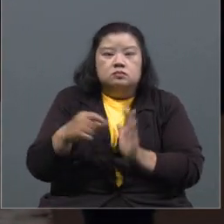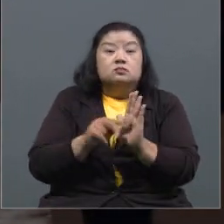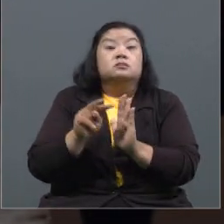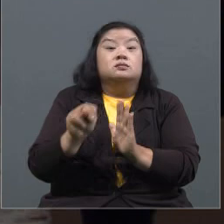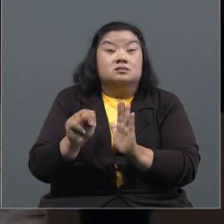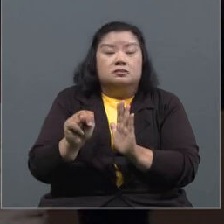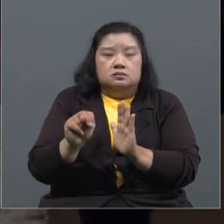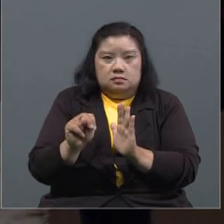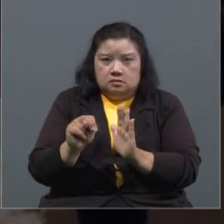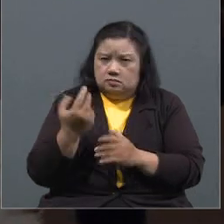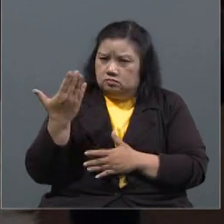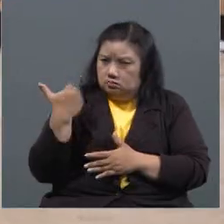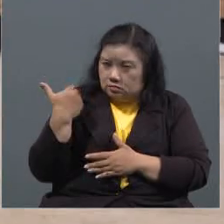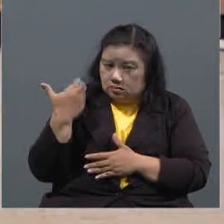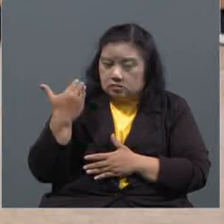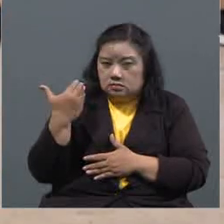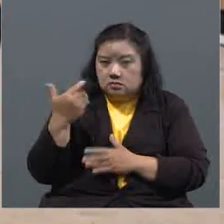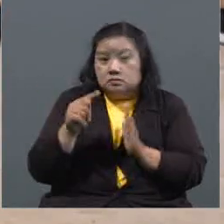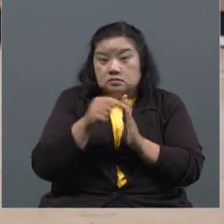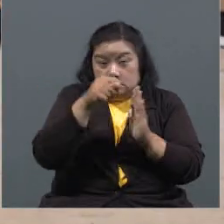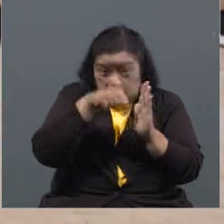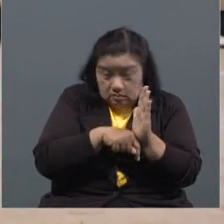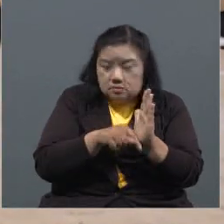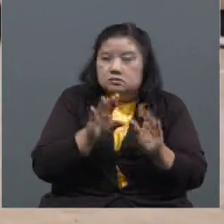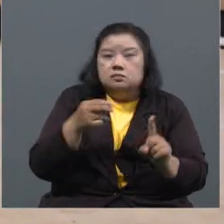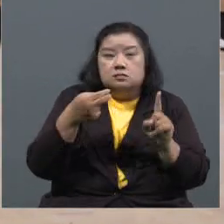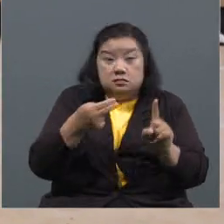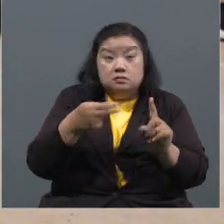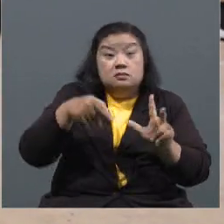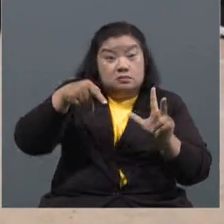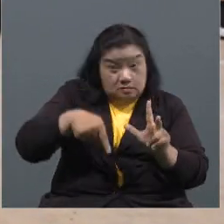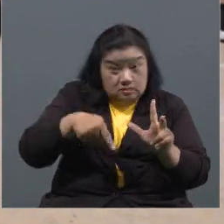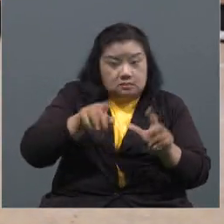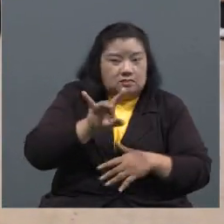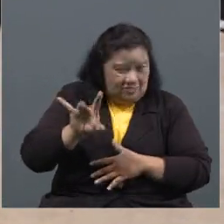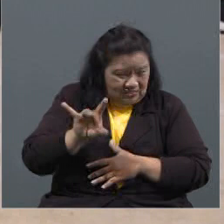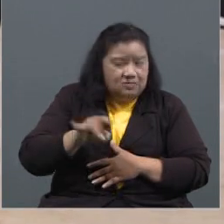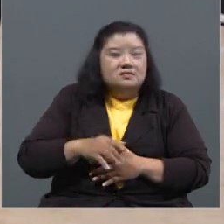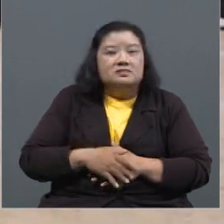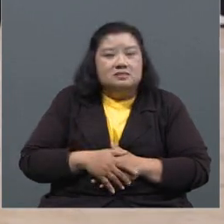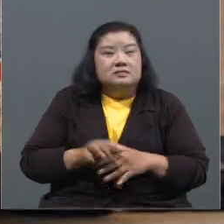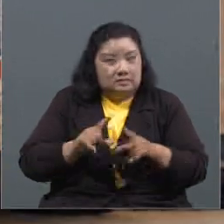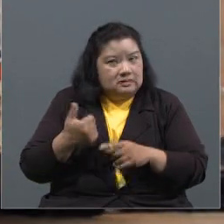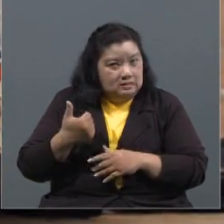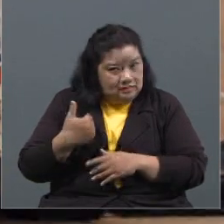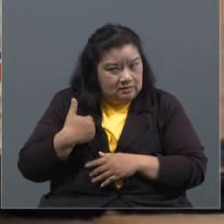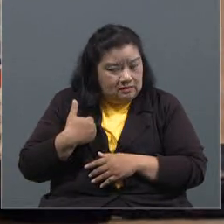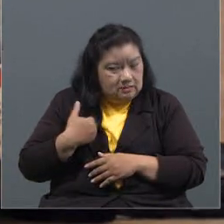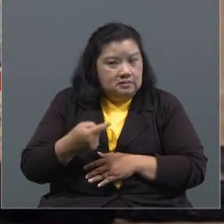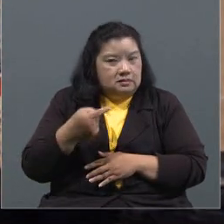ณที่แจ้งนำออกจากโรงงานต้นทางที่ตากตอนนั้นเนี่ย 13,800 ตันเพราะฉะนั้นส่วนต่างจะมีอยู่ประม